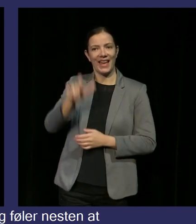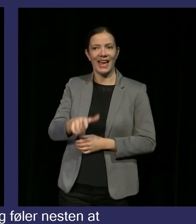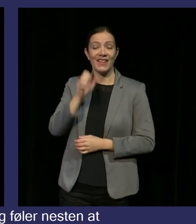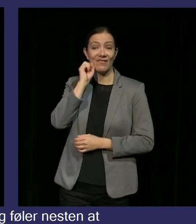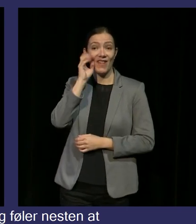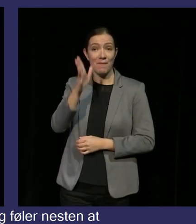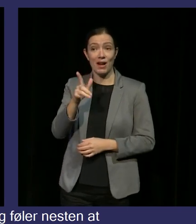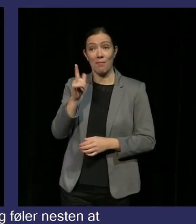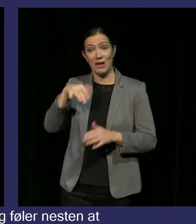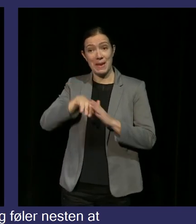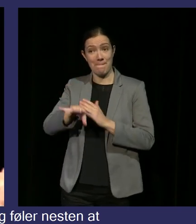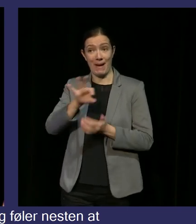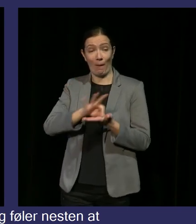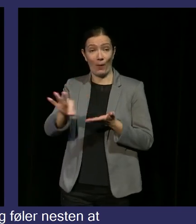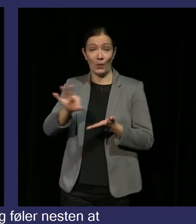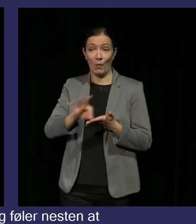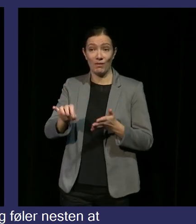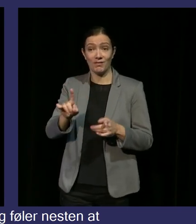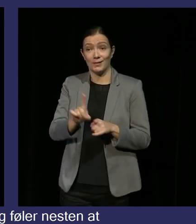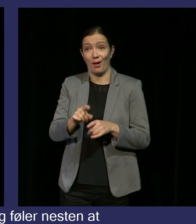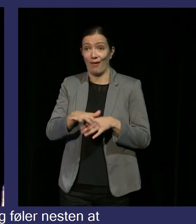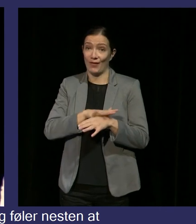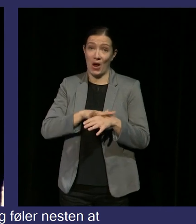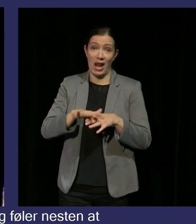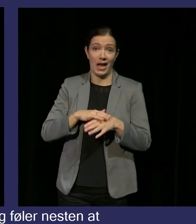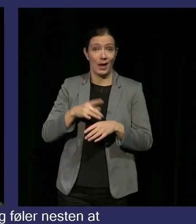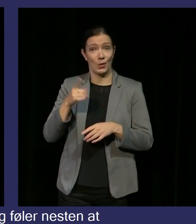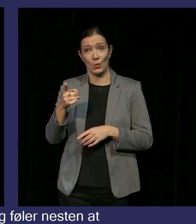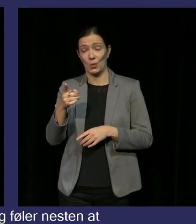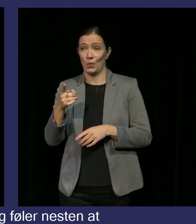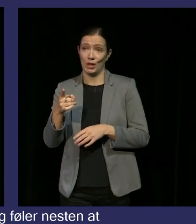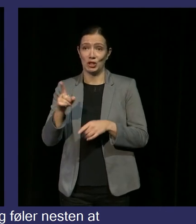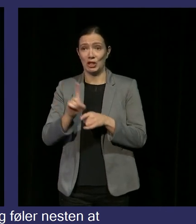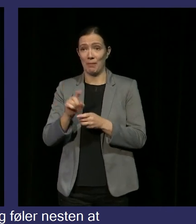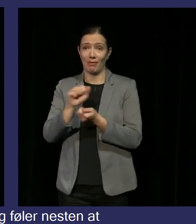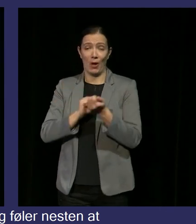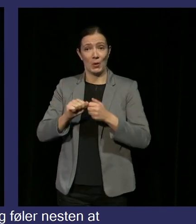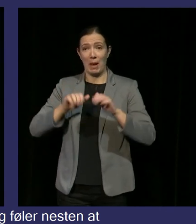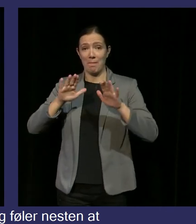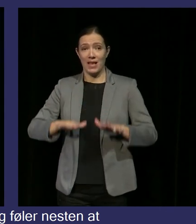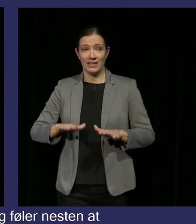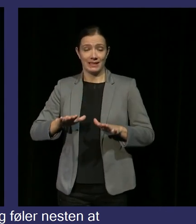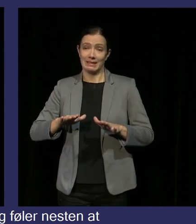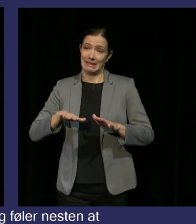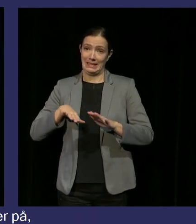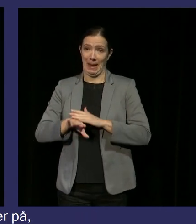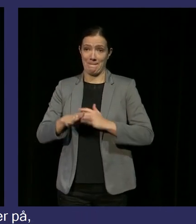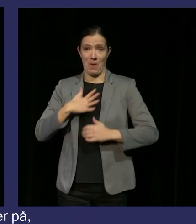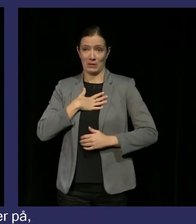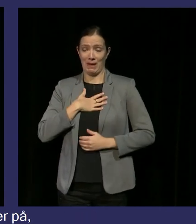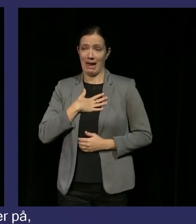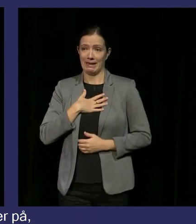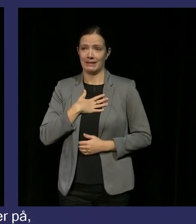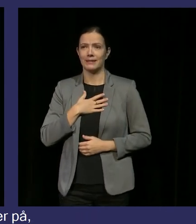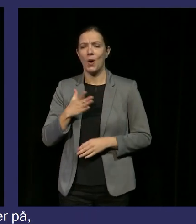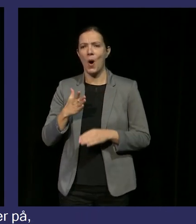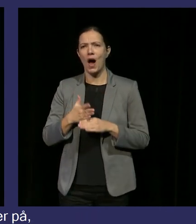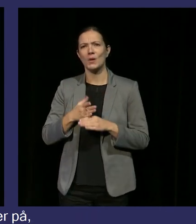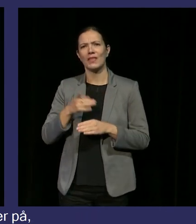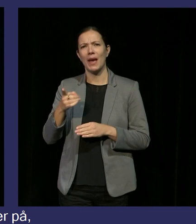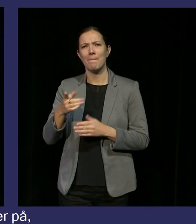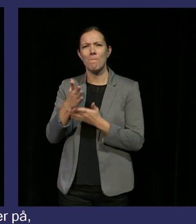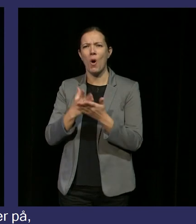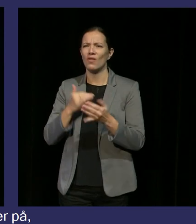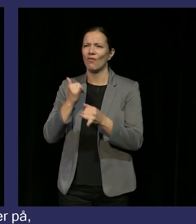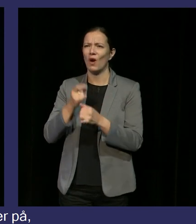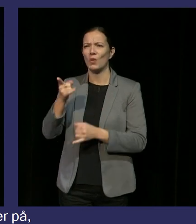dag på hjemmekontoret mitt, så jeg føler nesten at du har en sånn naturlig plass i hjemmet mitt. Og nettopp det med at måten